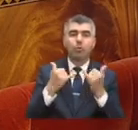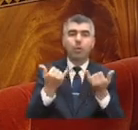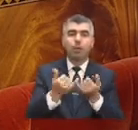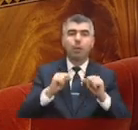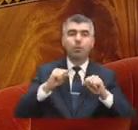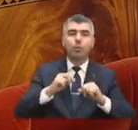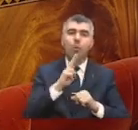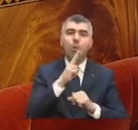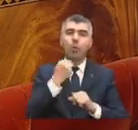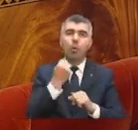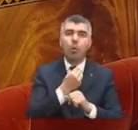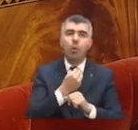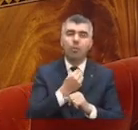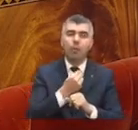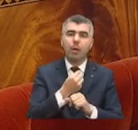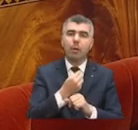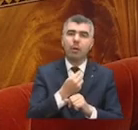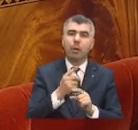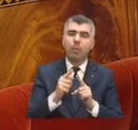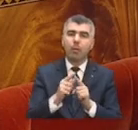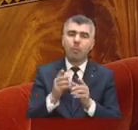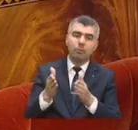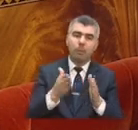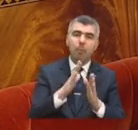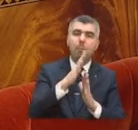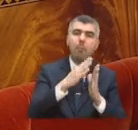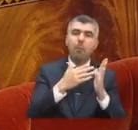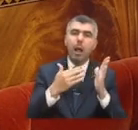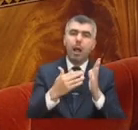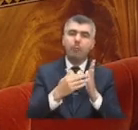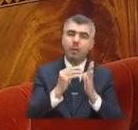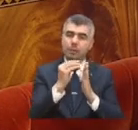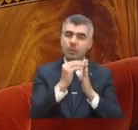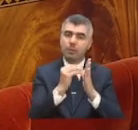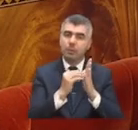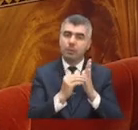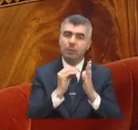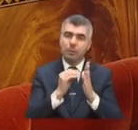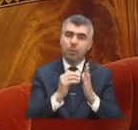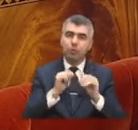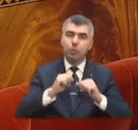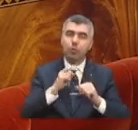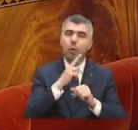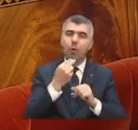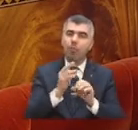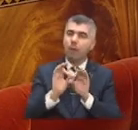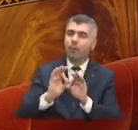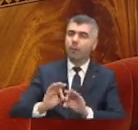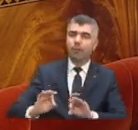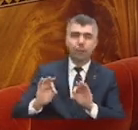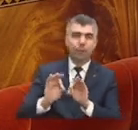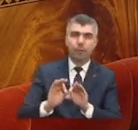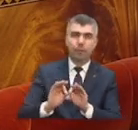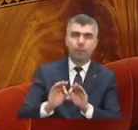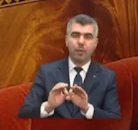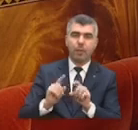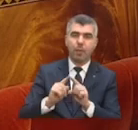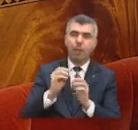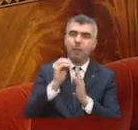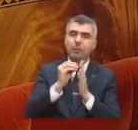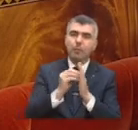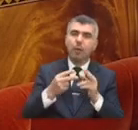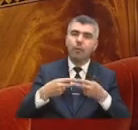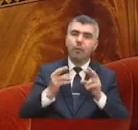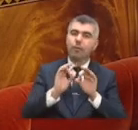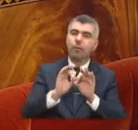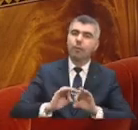مجلس الحكومه هو لا يدخل في جدول اعمال هذه في جدول اعمال ديال مجلس الحكومه، بمعنى لهذا لا نشير له في البلاغ، هذا